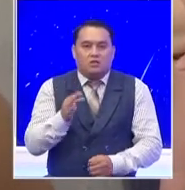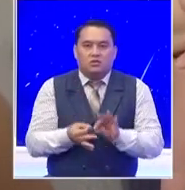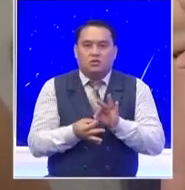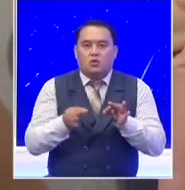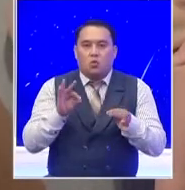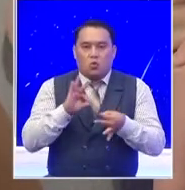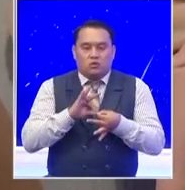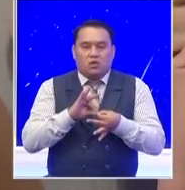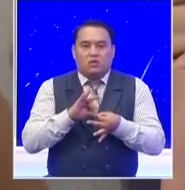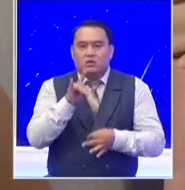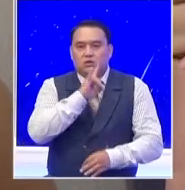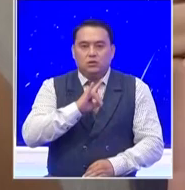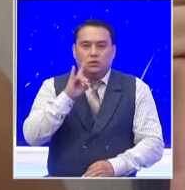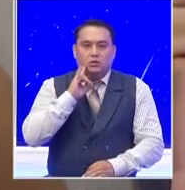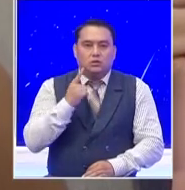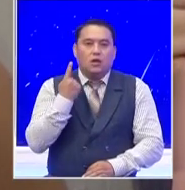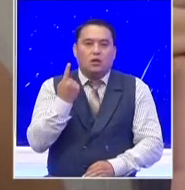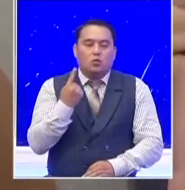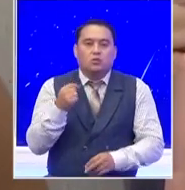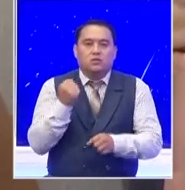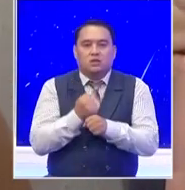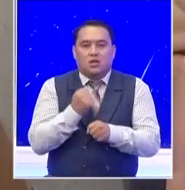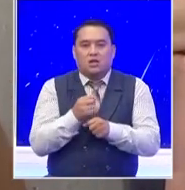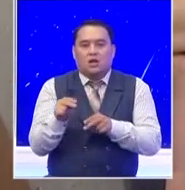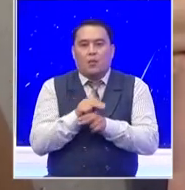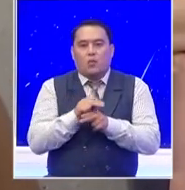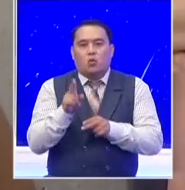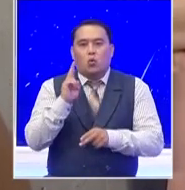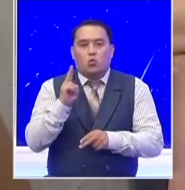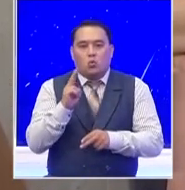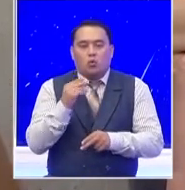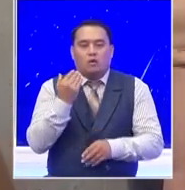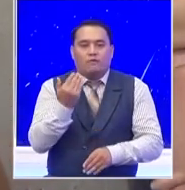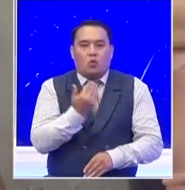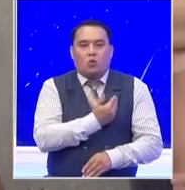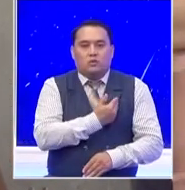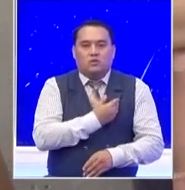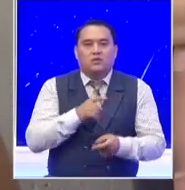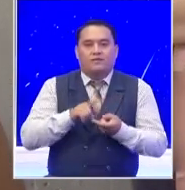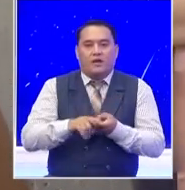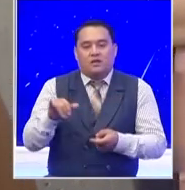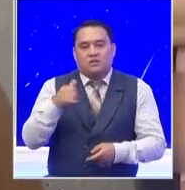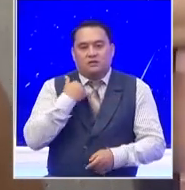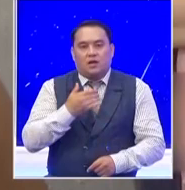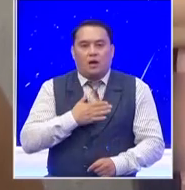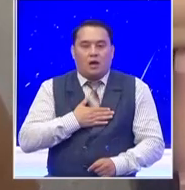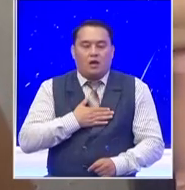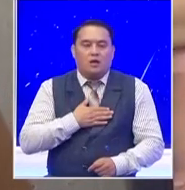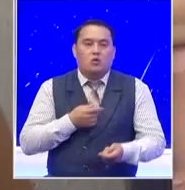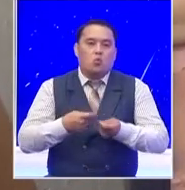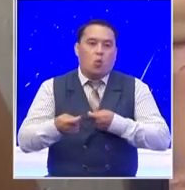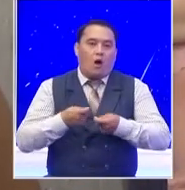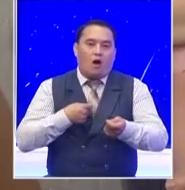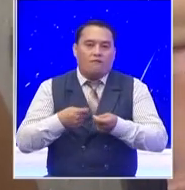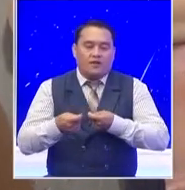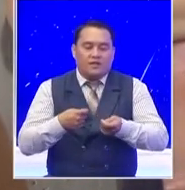сложно женщине одной сделать ремонт. Может быть, кто-то отзовется, может связаться с нами, со мной, я один из руководителей